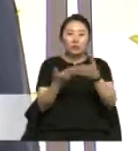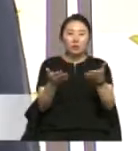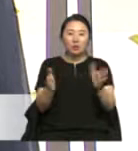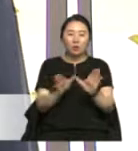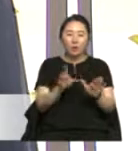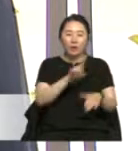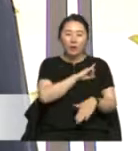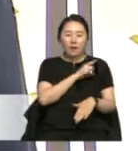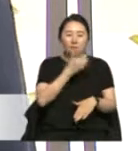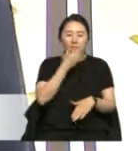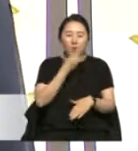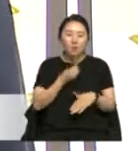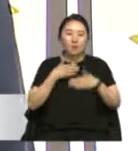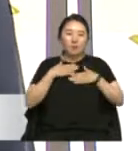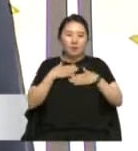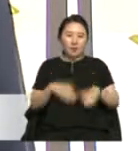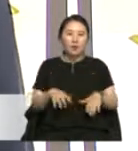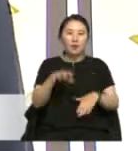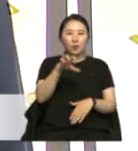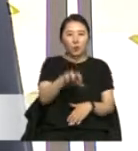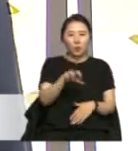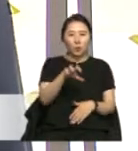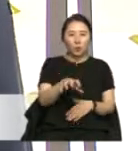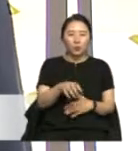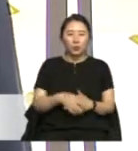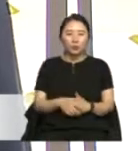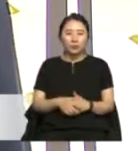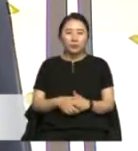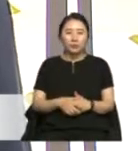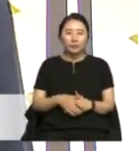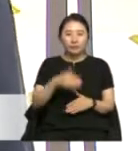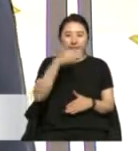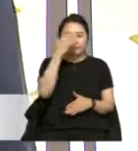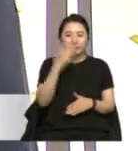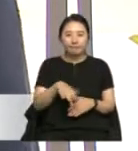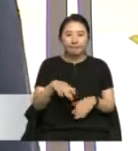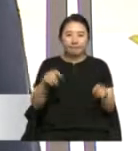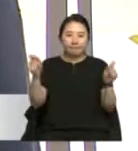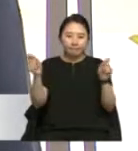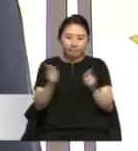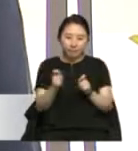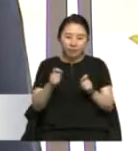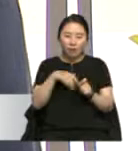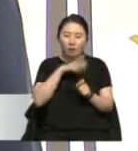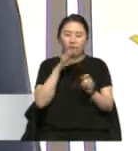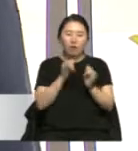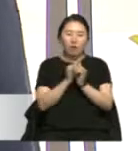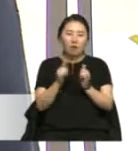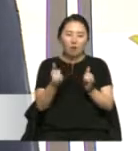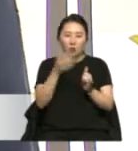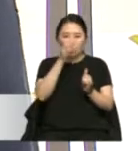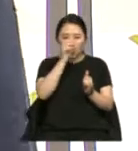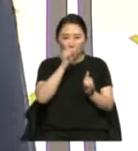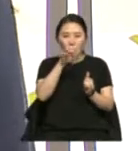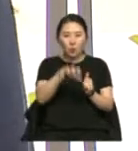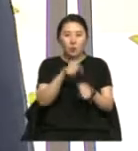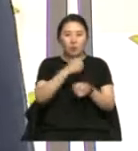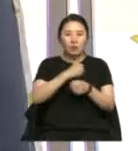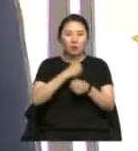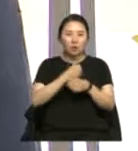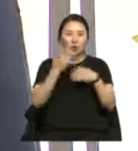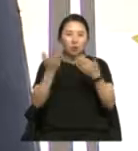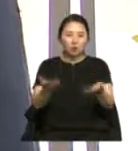가장 복지센터가 취약한 지역이 바로 이곳입니다. 다행스럽게 짧은 기간에 우리 어르신들에게 작은 공간을 마련할 수